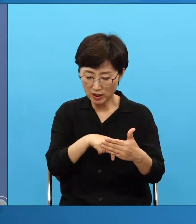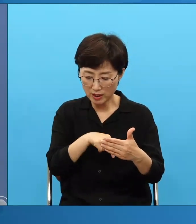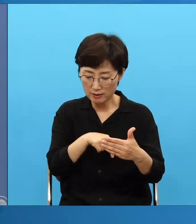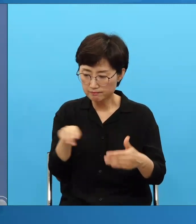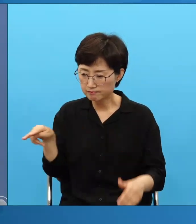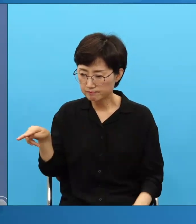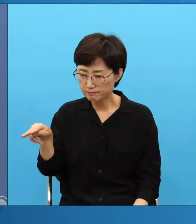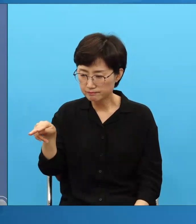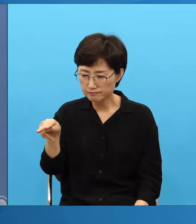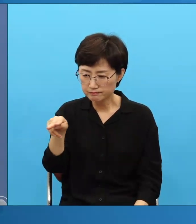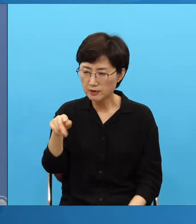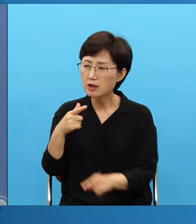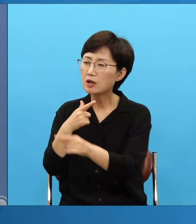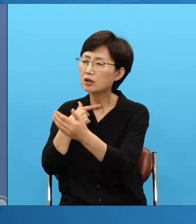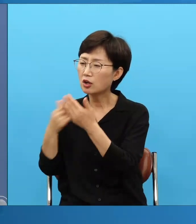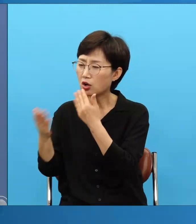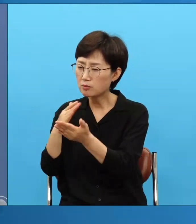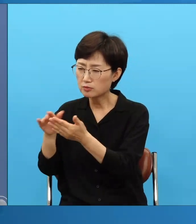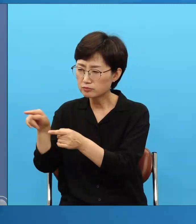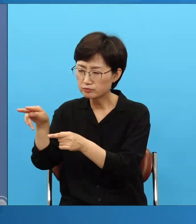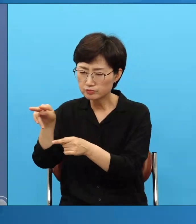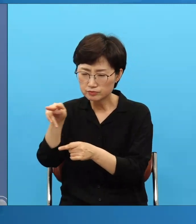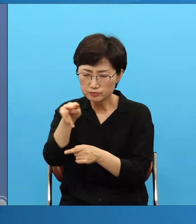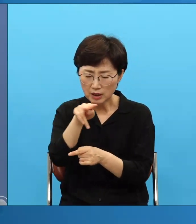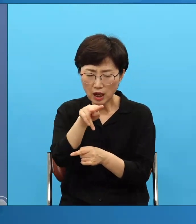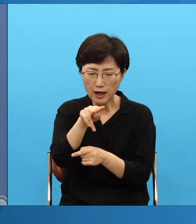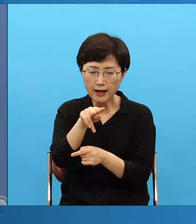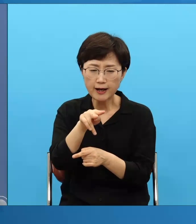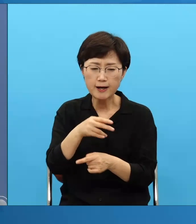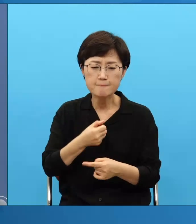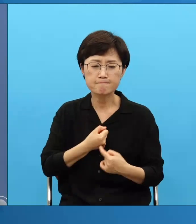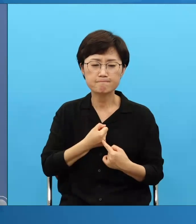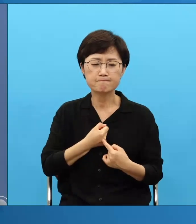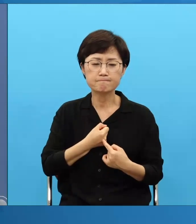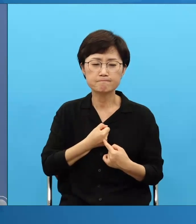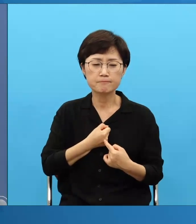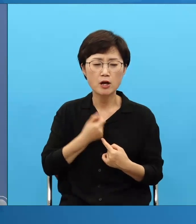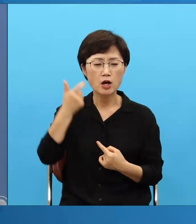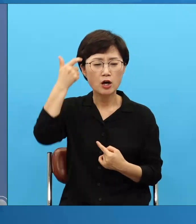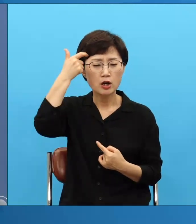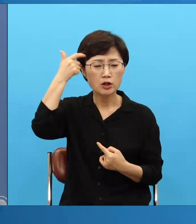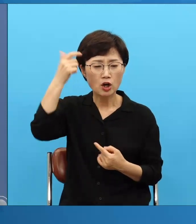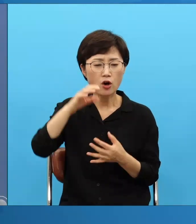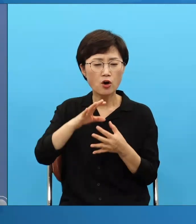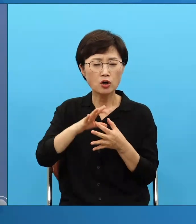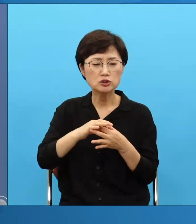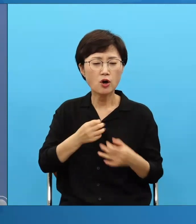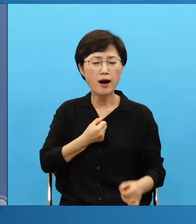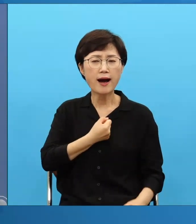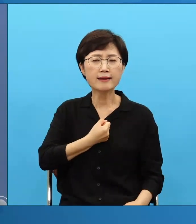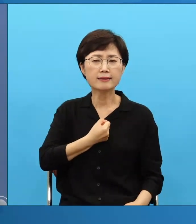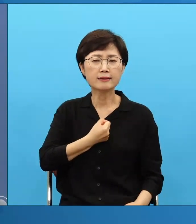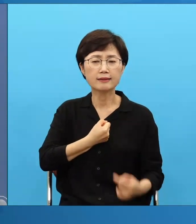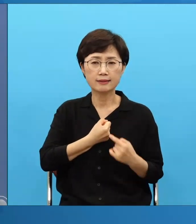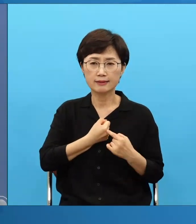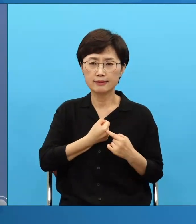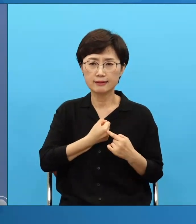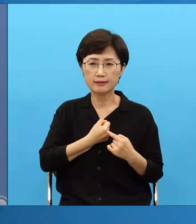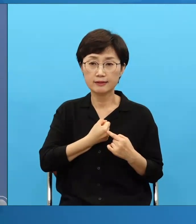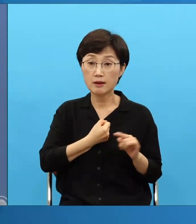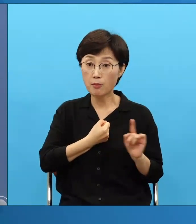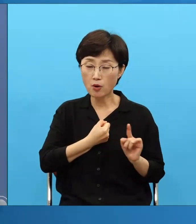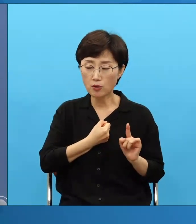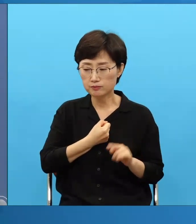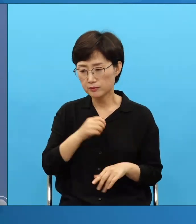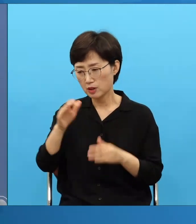And so no matter how low my spiritual or my IQ may be, I 무슨 started to 교회가 have this longing 성도가 passion. 이렇게밖에 안 되느냐. How is it that the